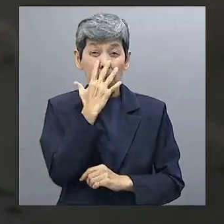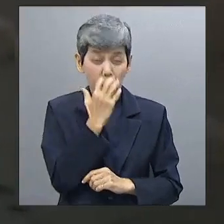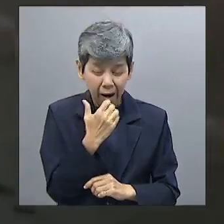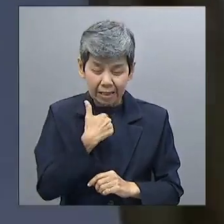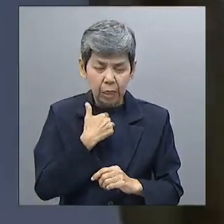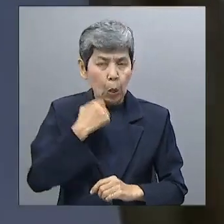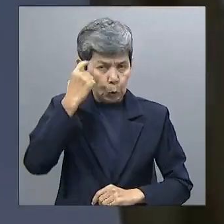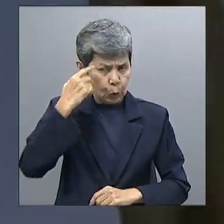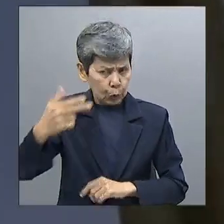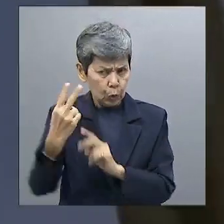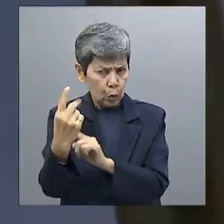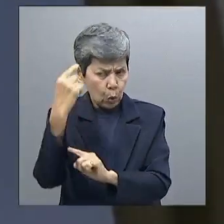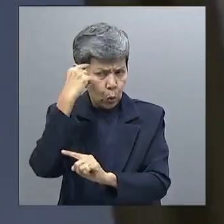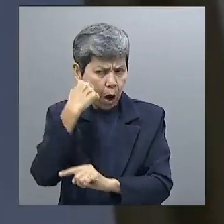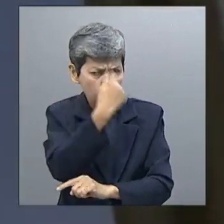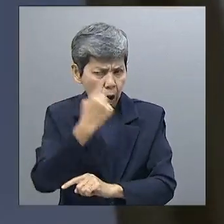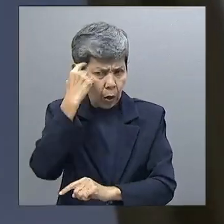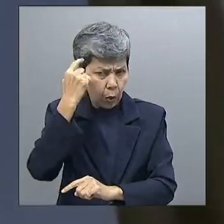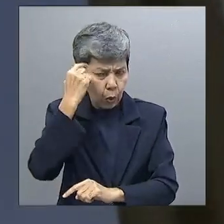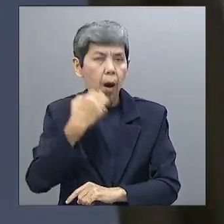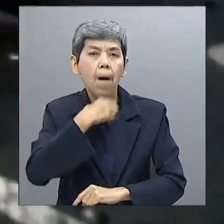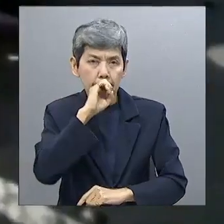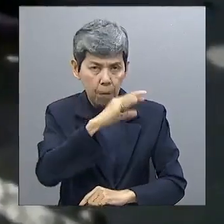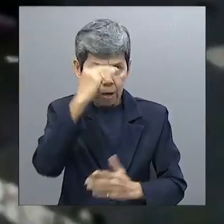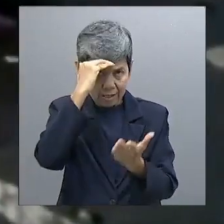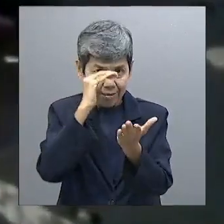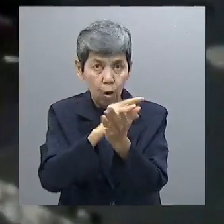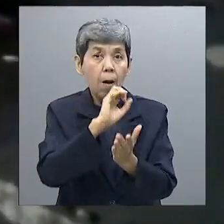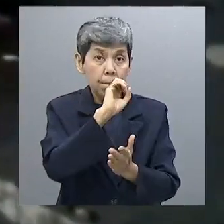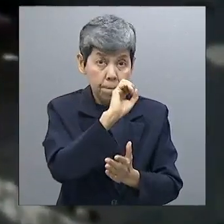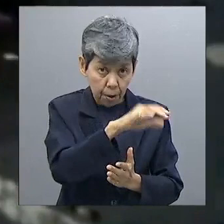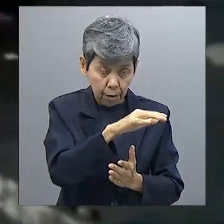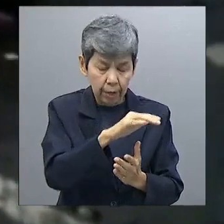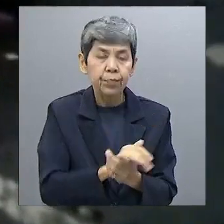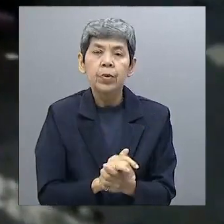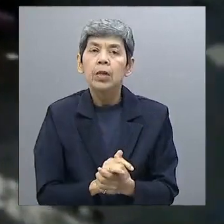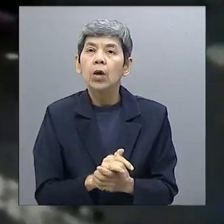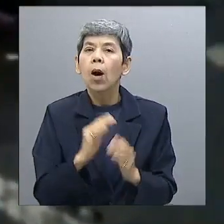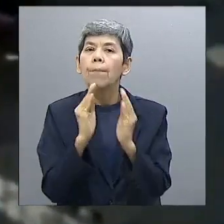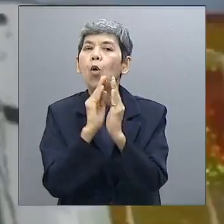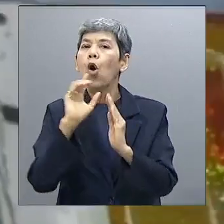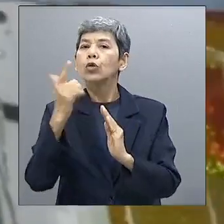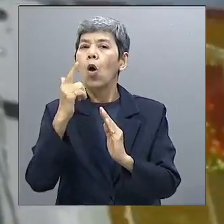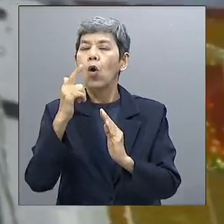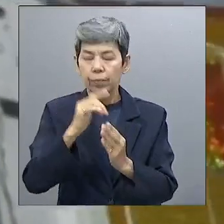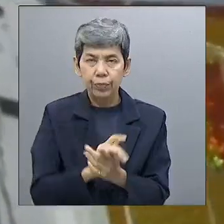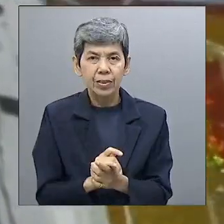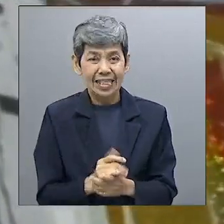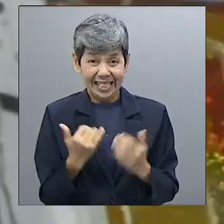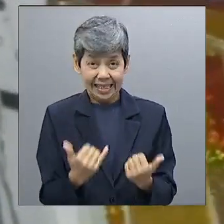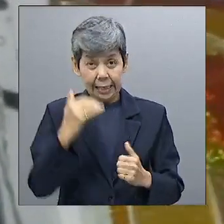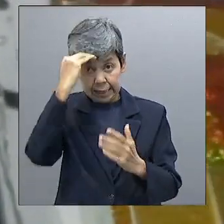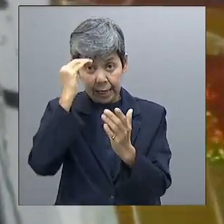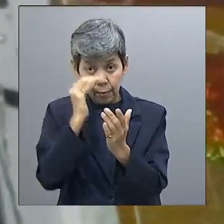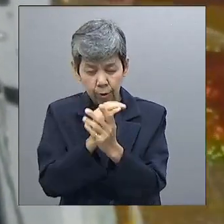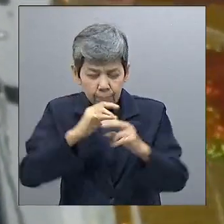รู้ตัวผู้ก่อเหตุแล้วนะคะเขาก็ไปแจ้งความดำเนินคดีที่สถานีตำรวจภูธรบางบัวทองค่ะซึ่งในเวลานี้ตำรวจชุด